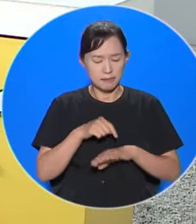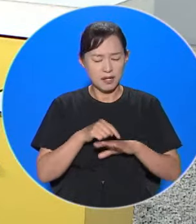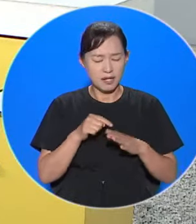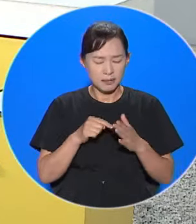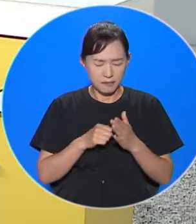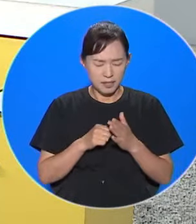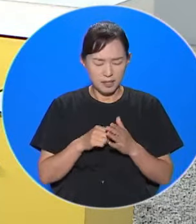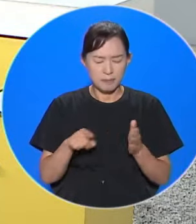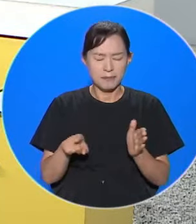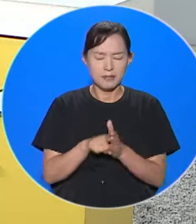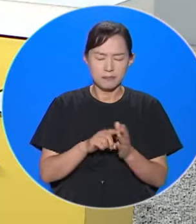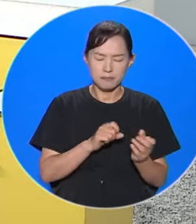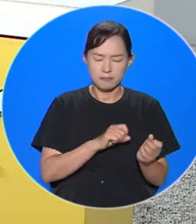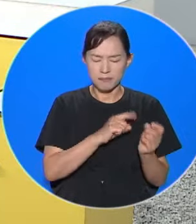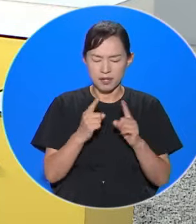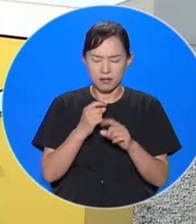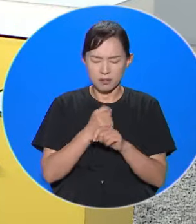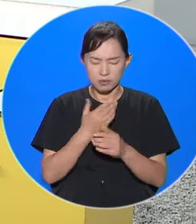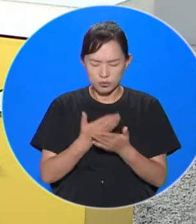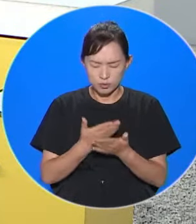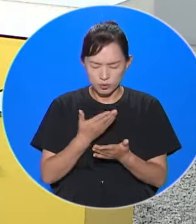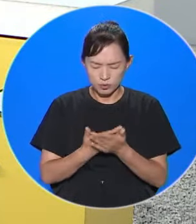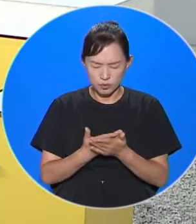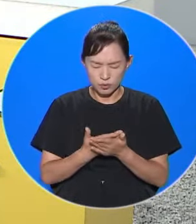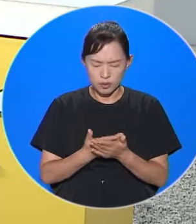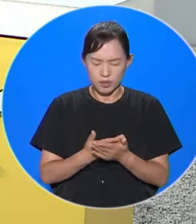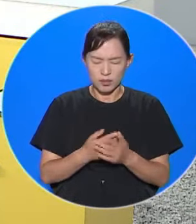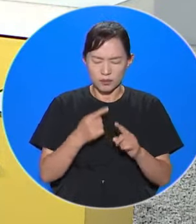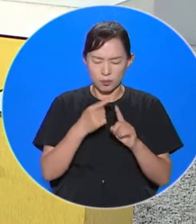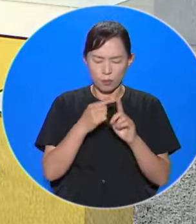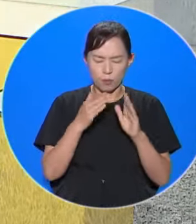믿음을 회복하게 하여 주시고 주님 전에 나가서 하나님